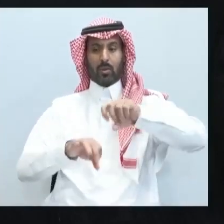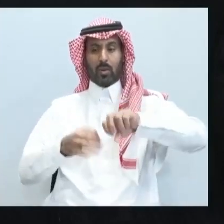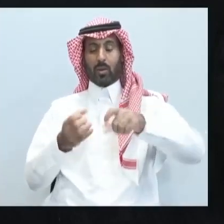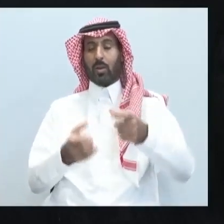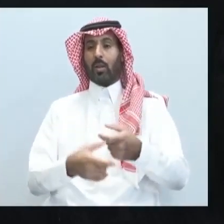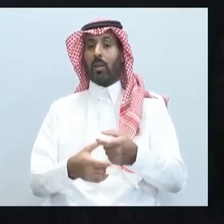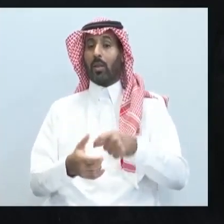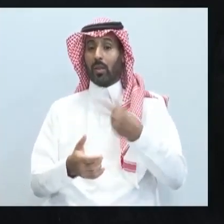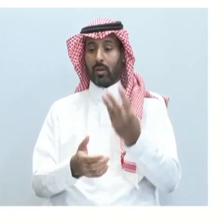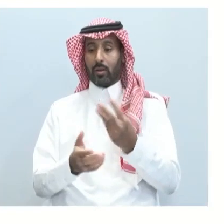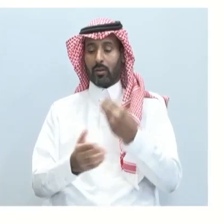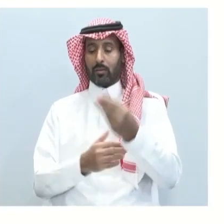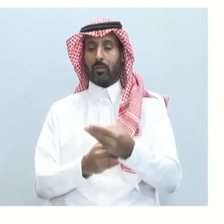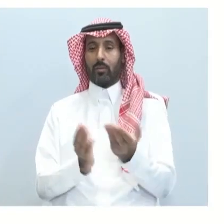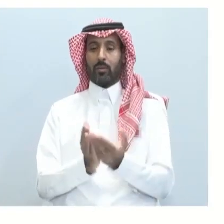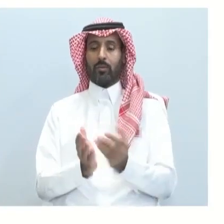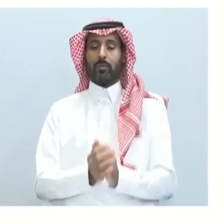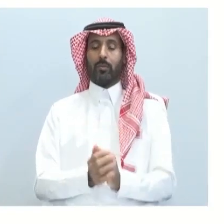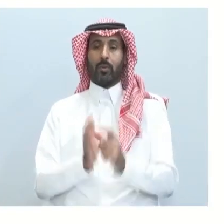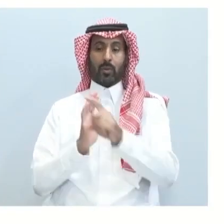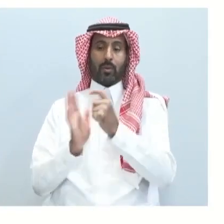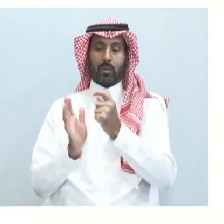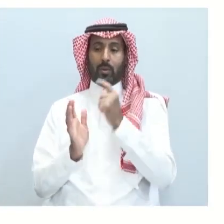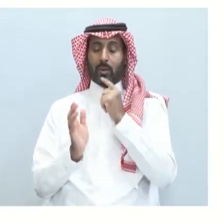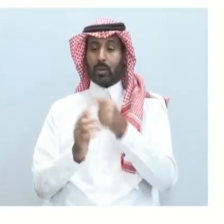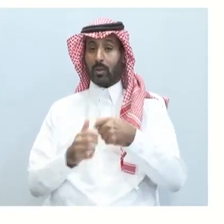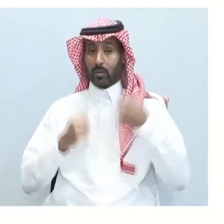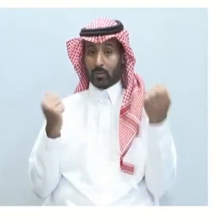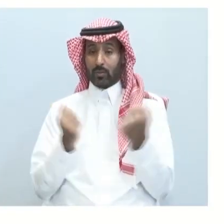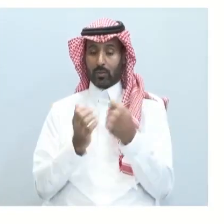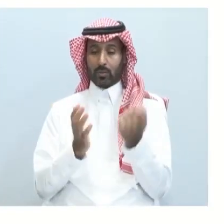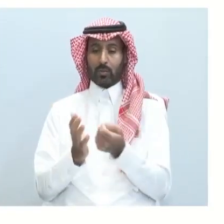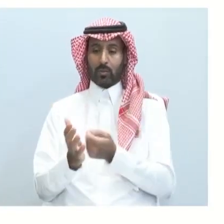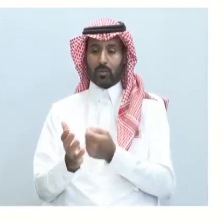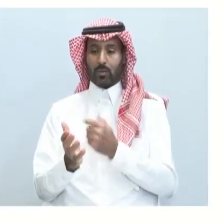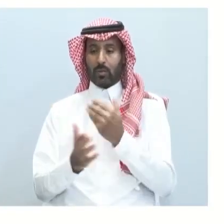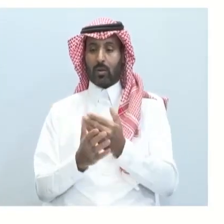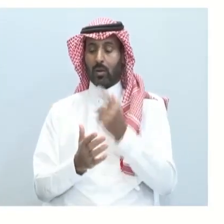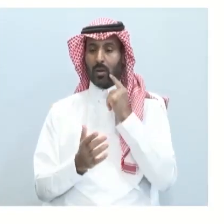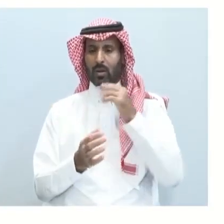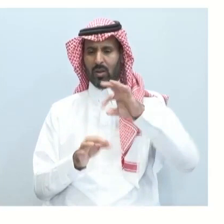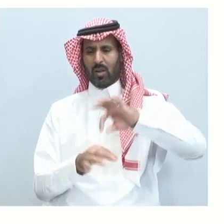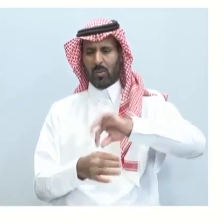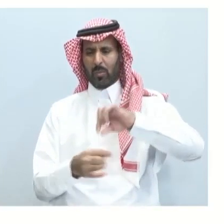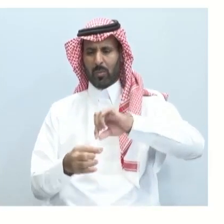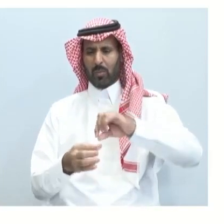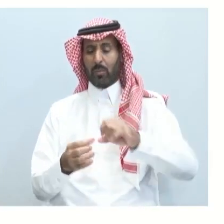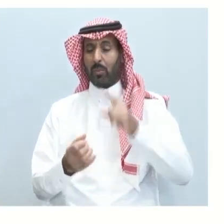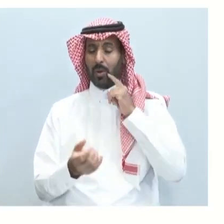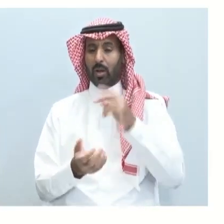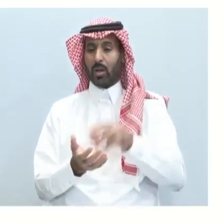ثلاثه درسنا اليوم ان شاء الله سوف يكون بعنوان مسائل تدريبيه على الاحماض والقواعد